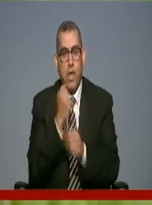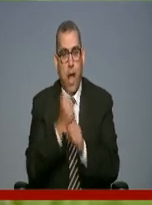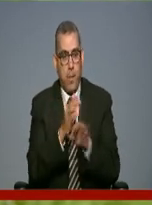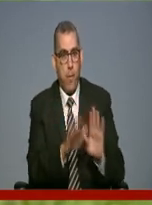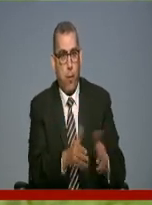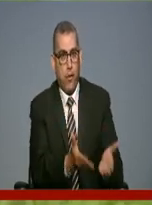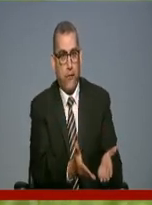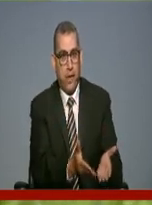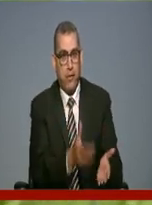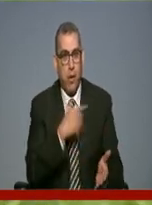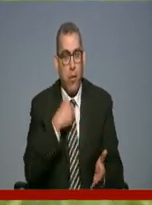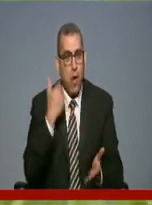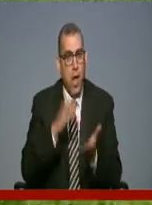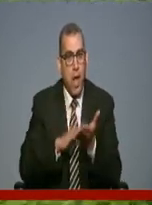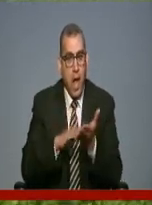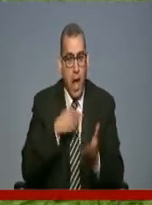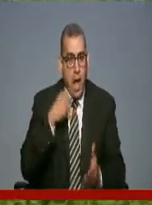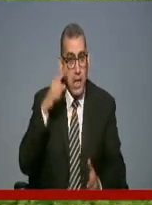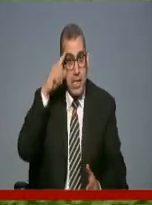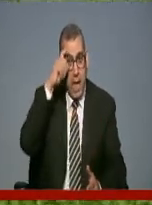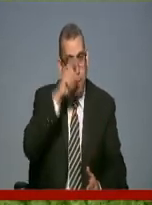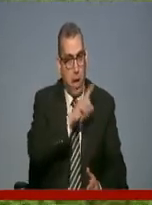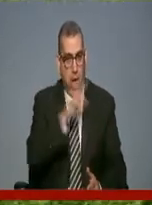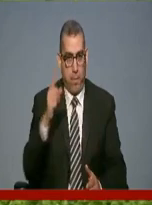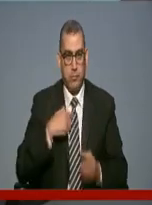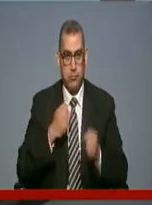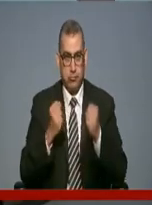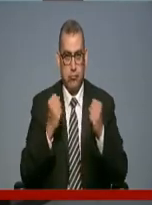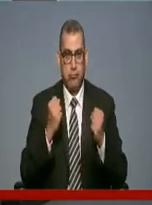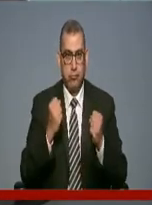احنا ما عندناش حاجة اسمها مستحيل.